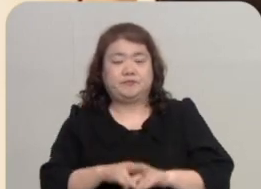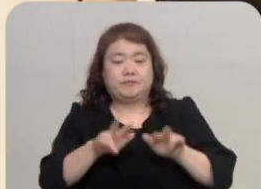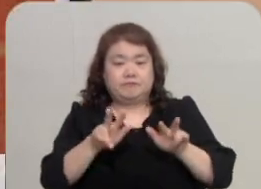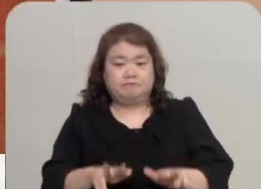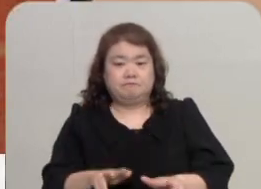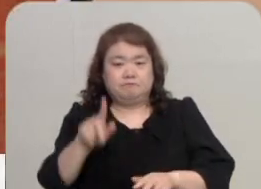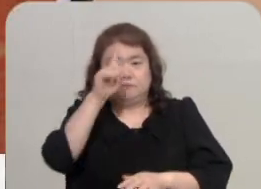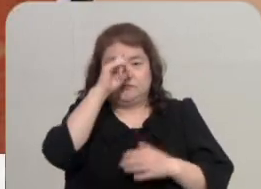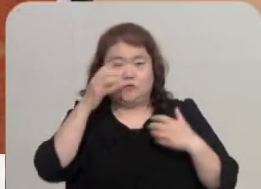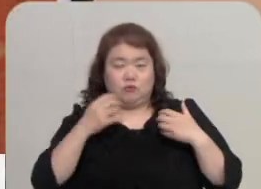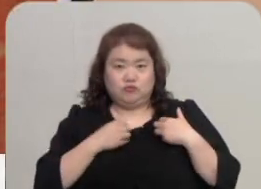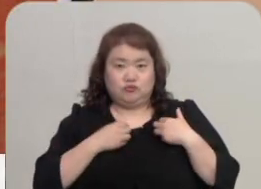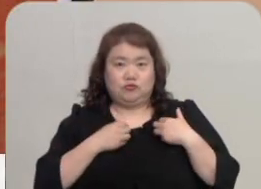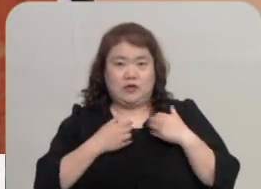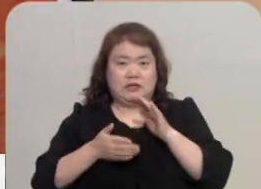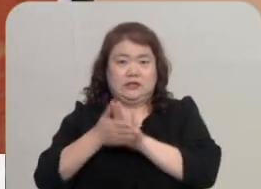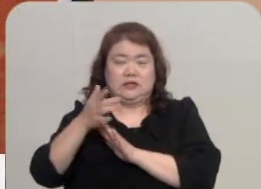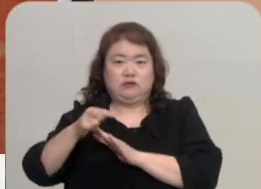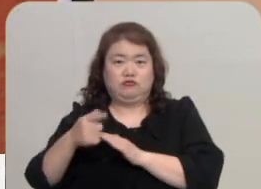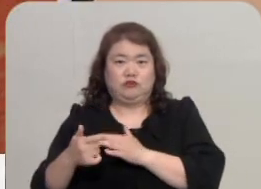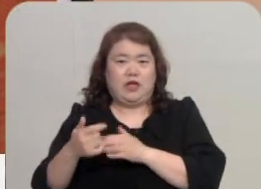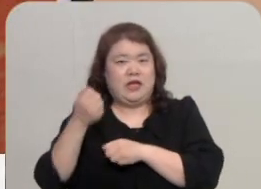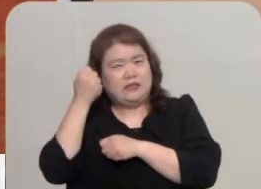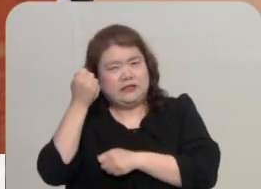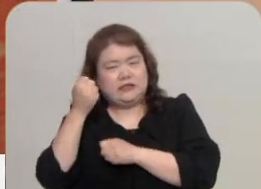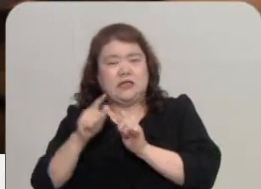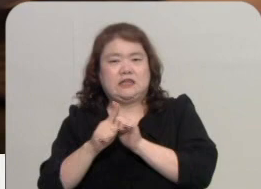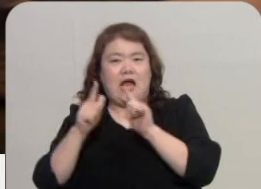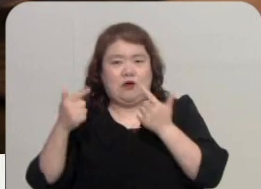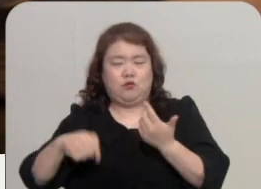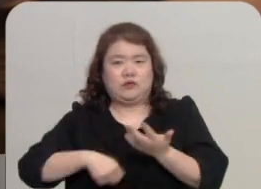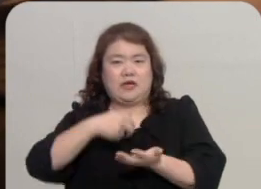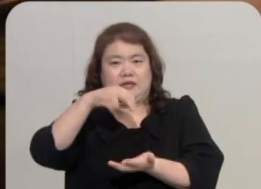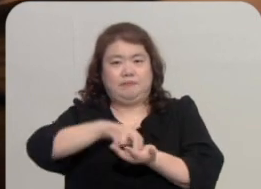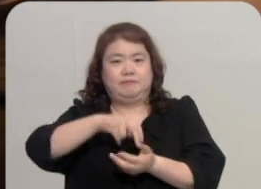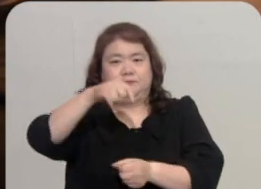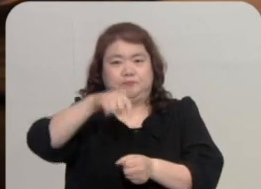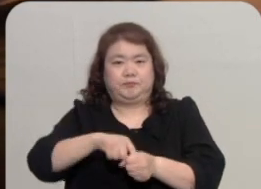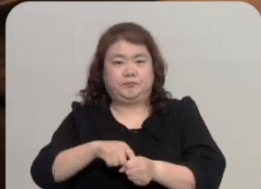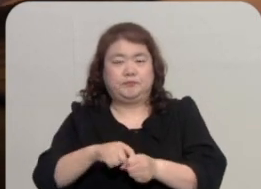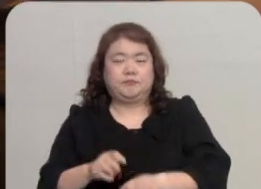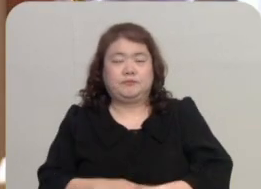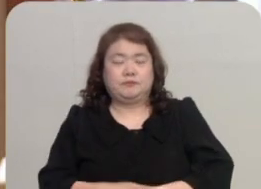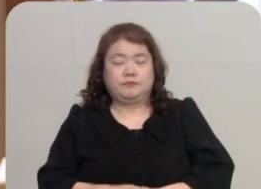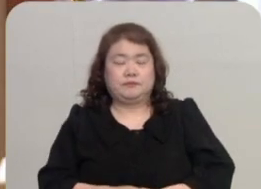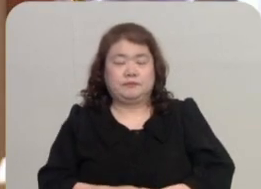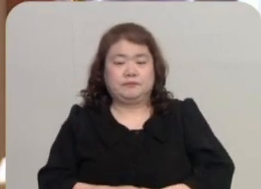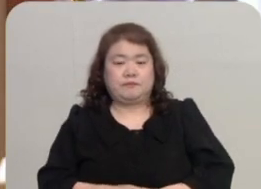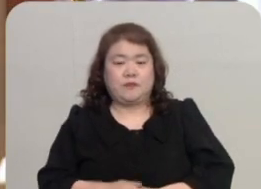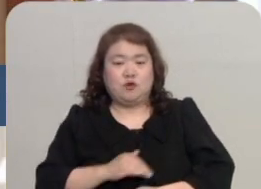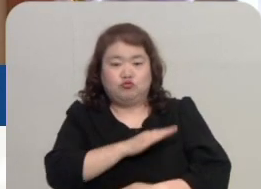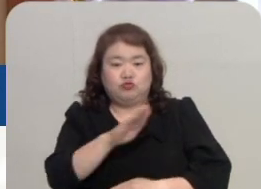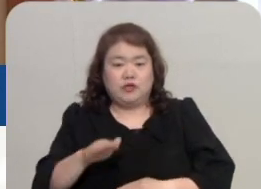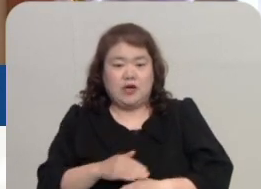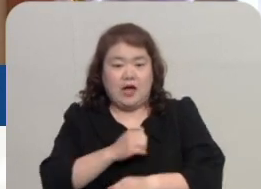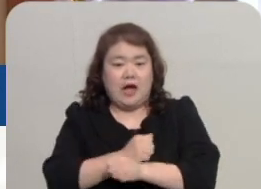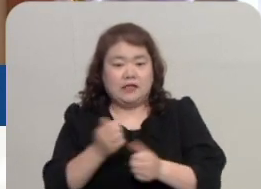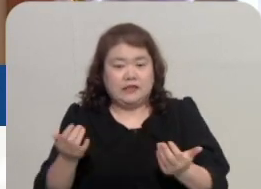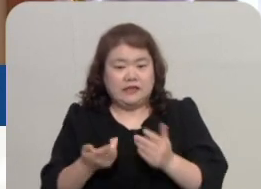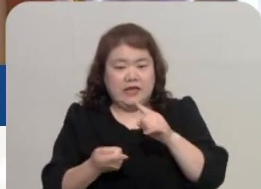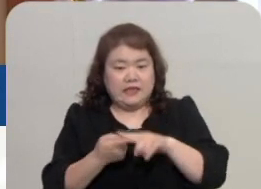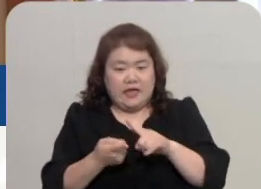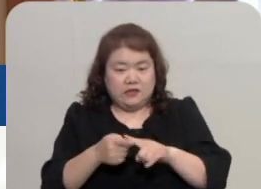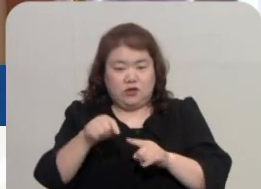지금은 정부나 지방자치단체 지원에 기대지 않고 자립하는 게 목표입니다. 우리가 하는 일을